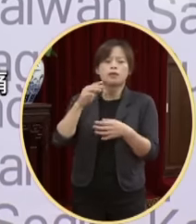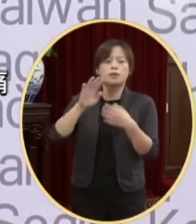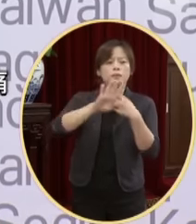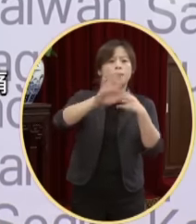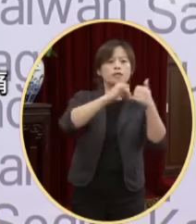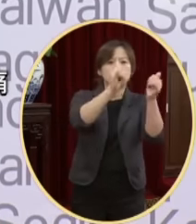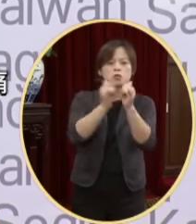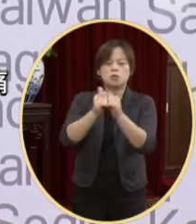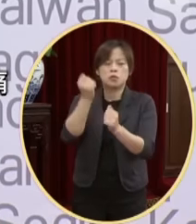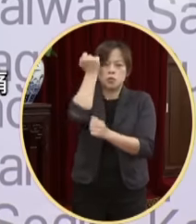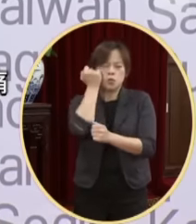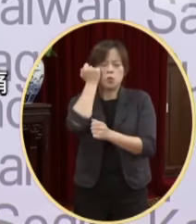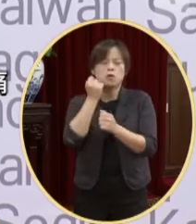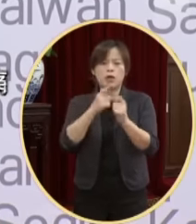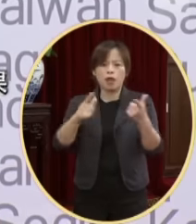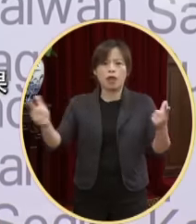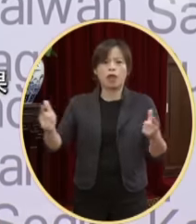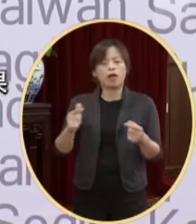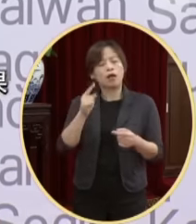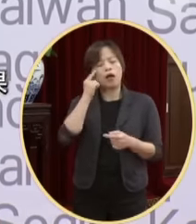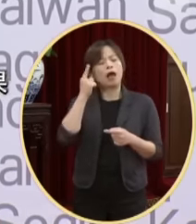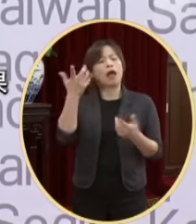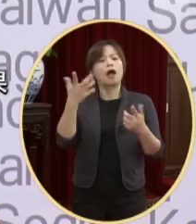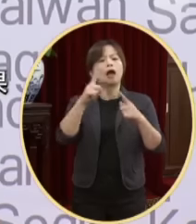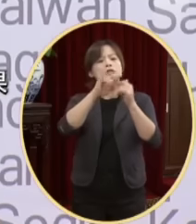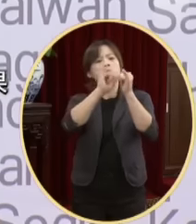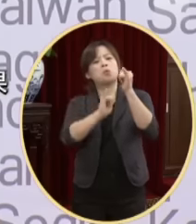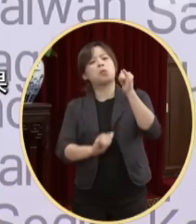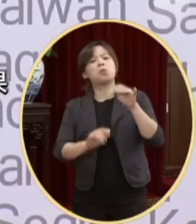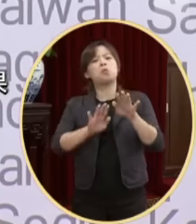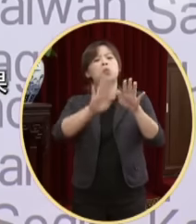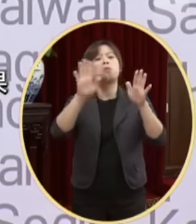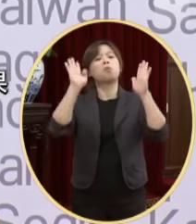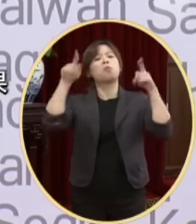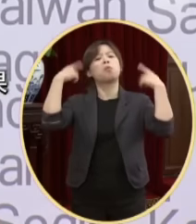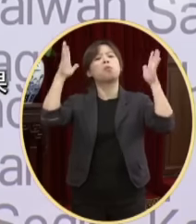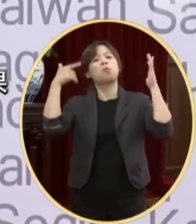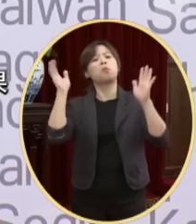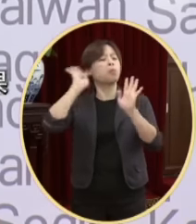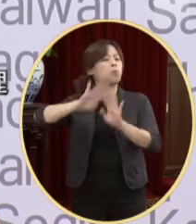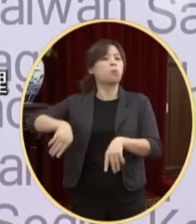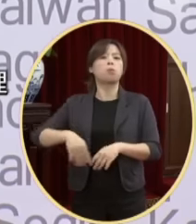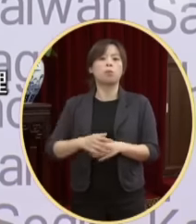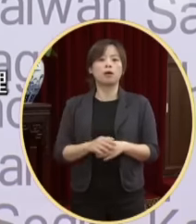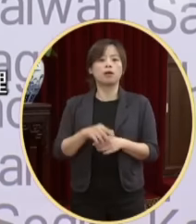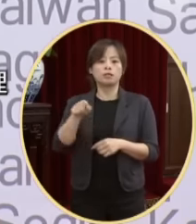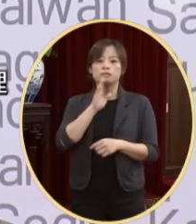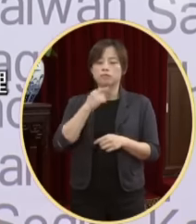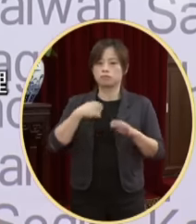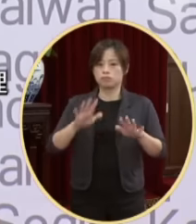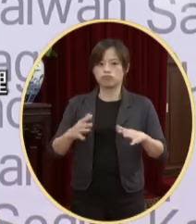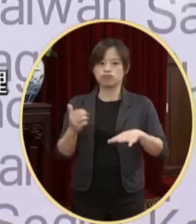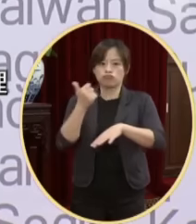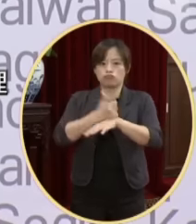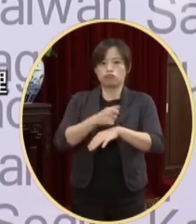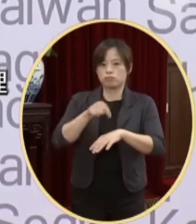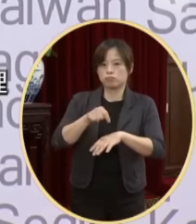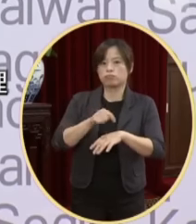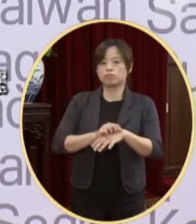族群的苦痛视为是人类发展的必然的结果，这是我们今天站在这